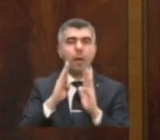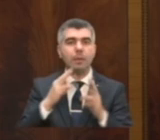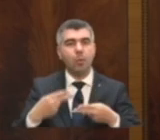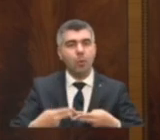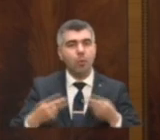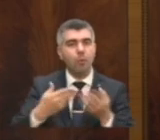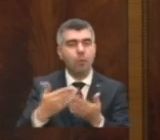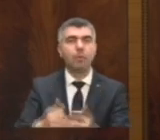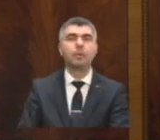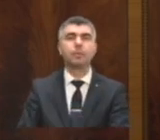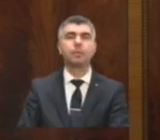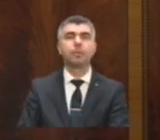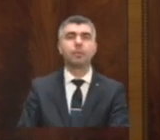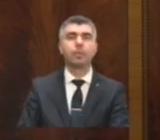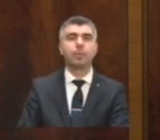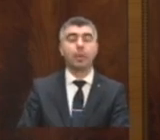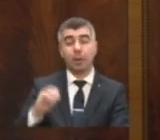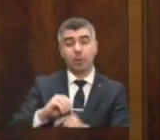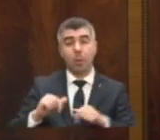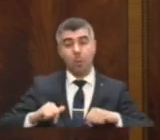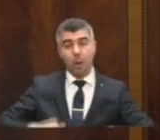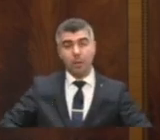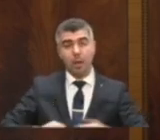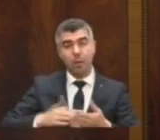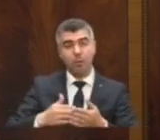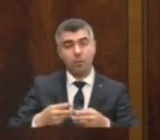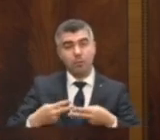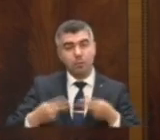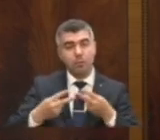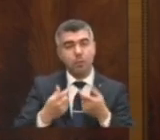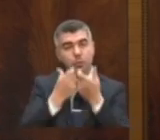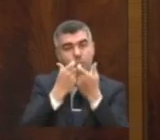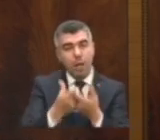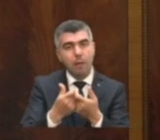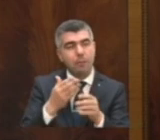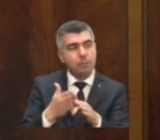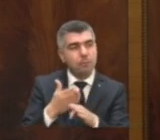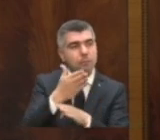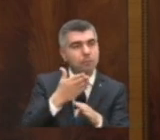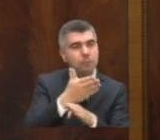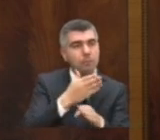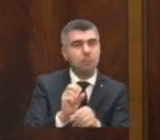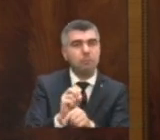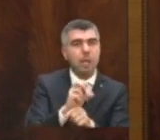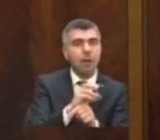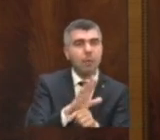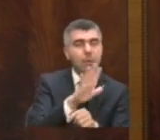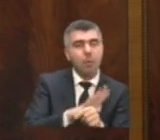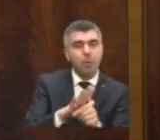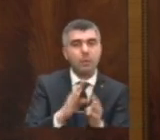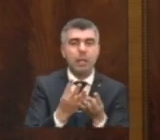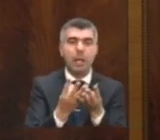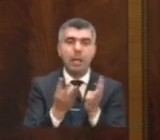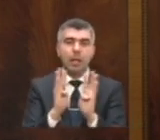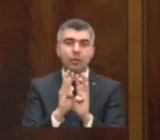الاجتماعي. وتدور الإشارة إلى أن الوزارة ستسهر على تفعيل المراقبة من خلال زيارة منتظمة لمراكز التخييم عبر اللجنة